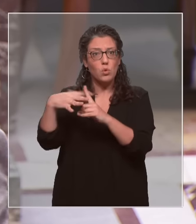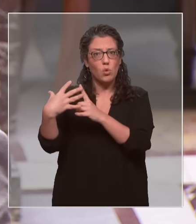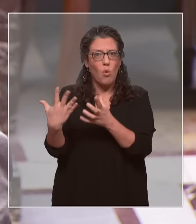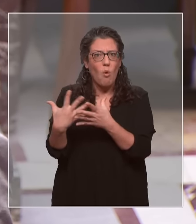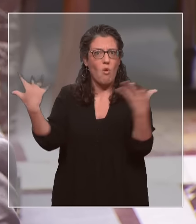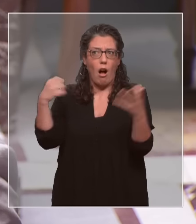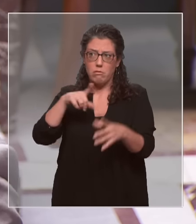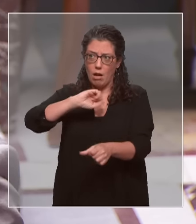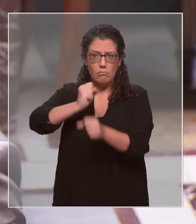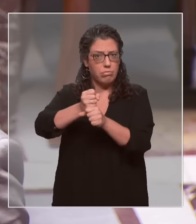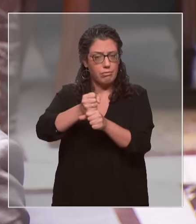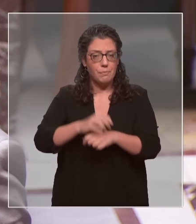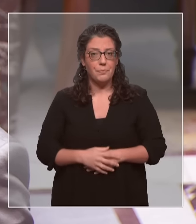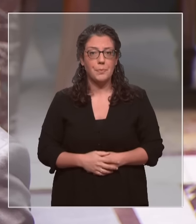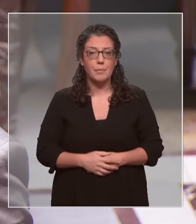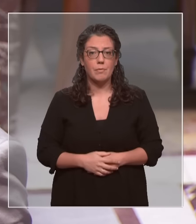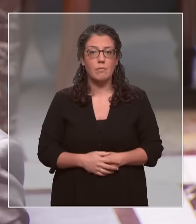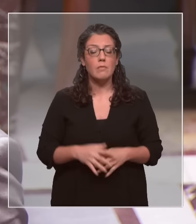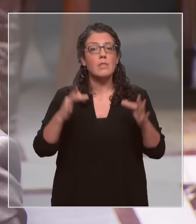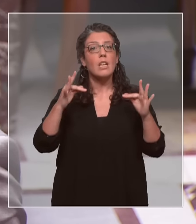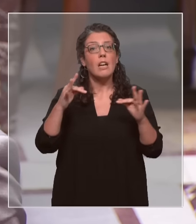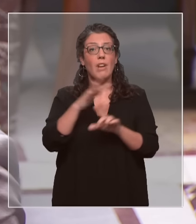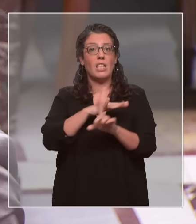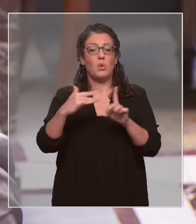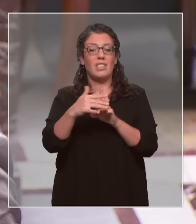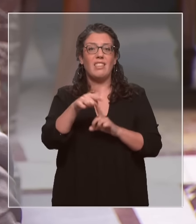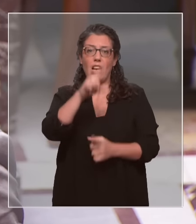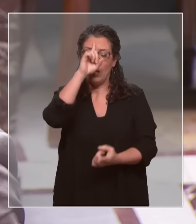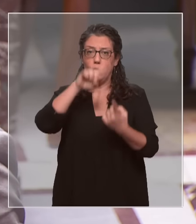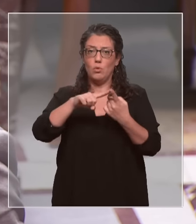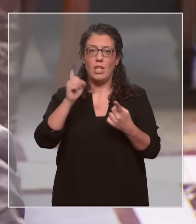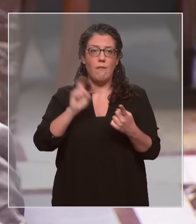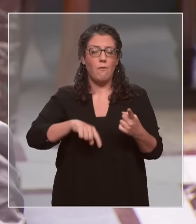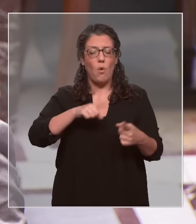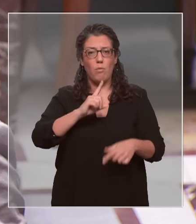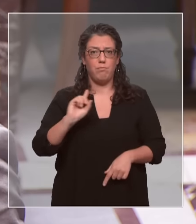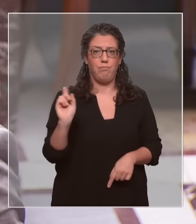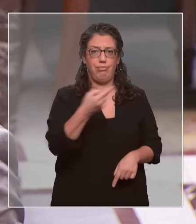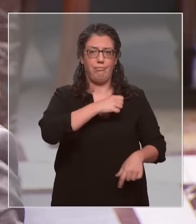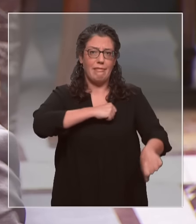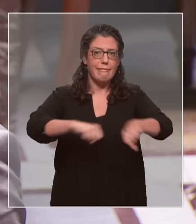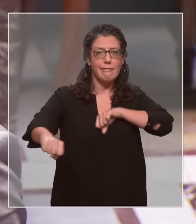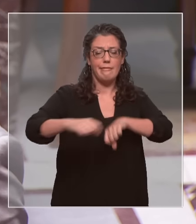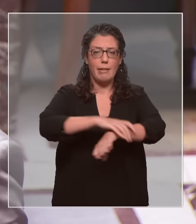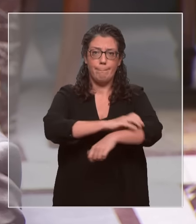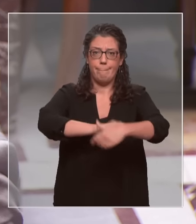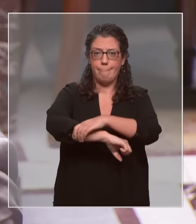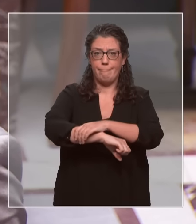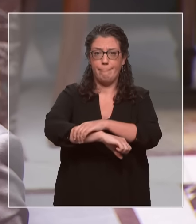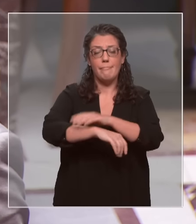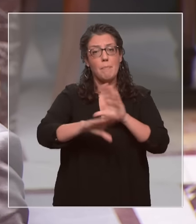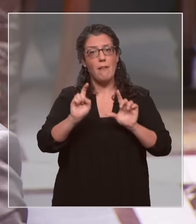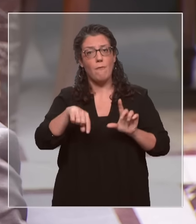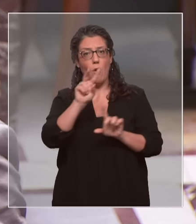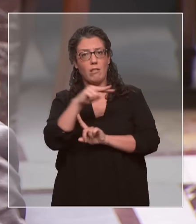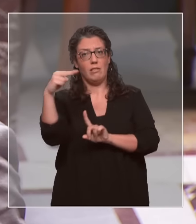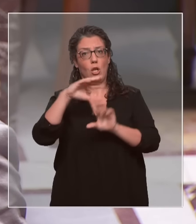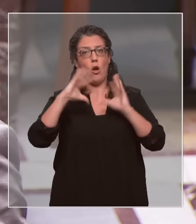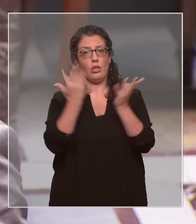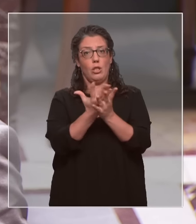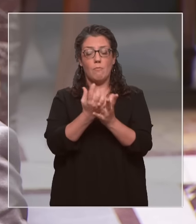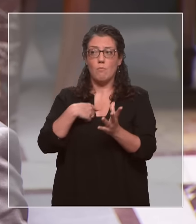ce sujet de société, tout le monde doit agir et il faut avoir une vue d'ensemble. D'abord, pour être efficace face aux plateformes,